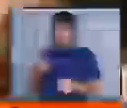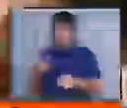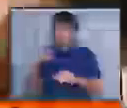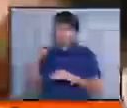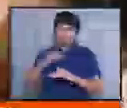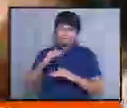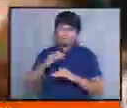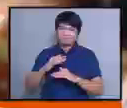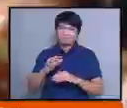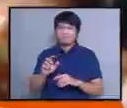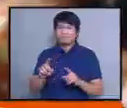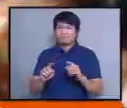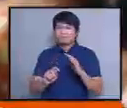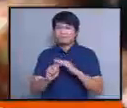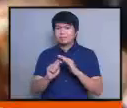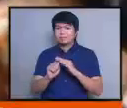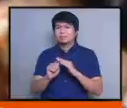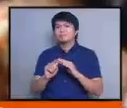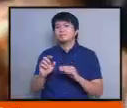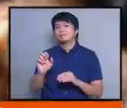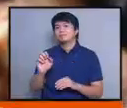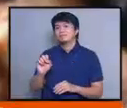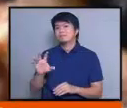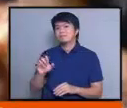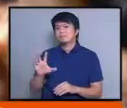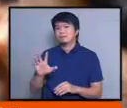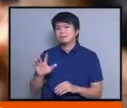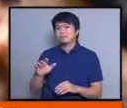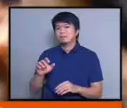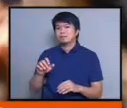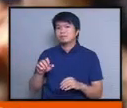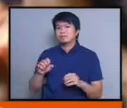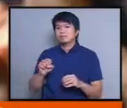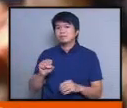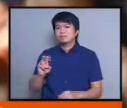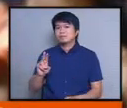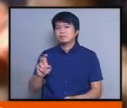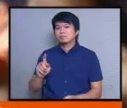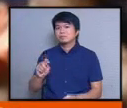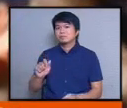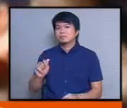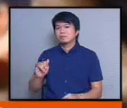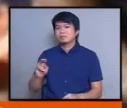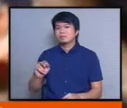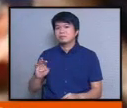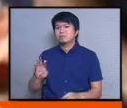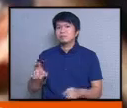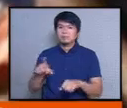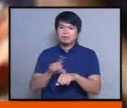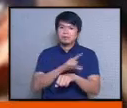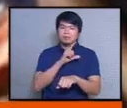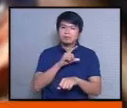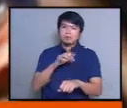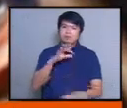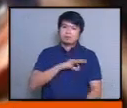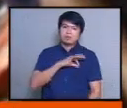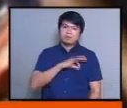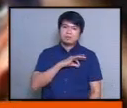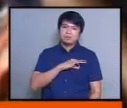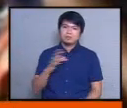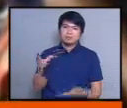nasa top 15 ng Pilipinas pagdating sa sustainability o kung pangmatagalan ang mga